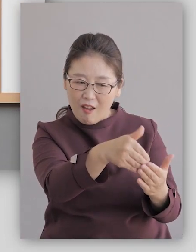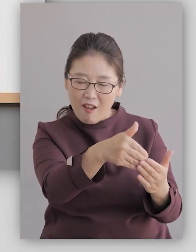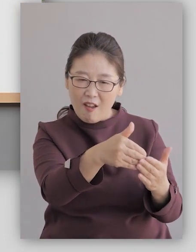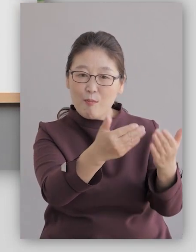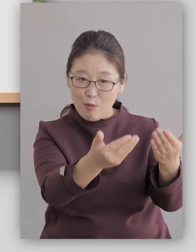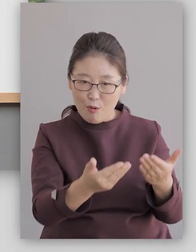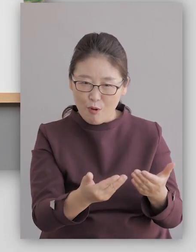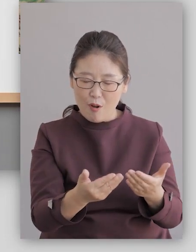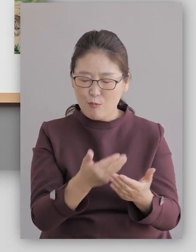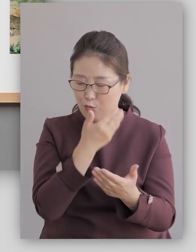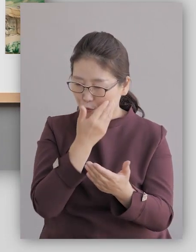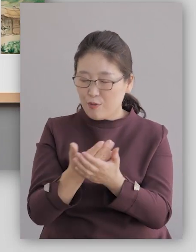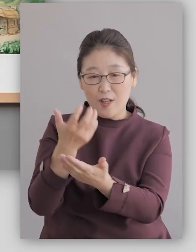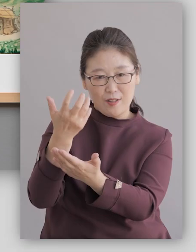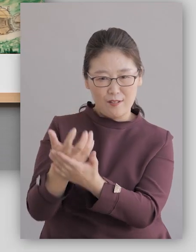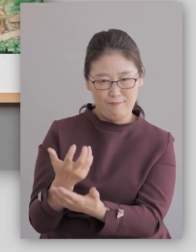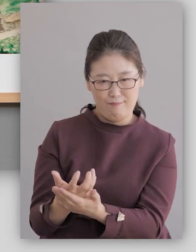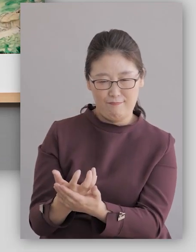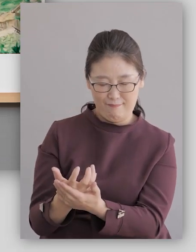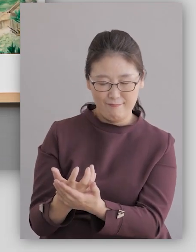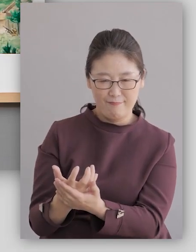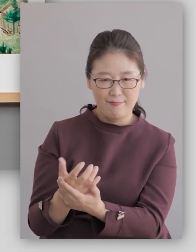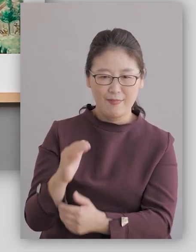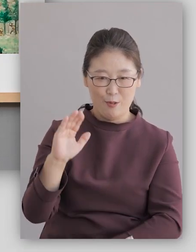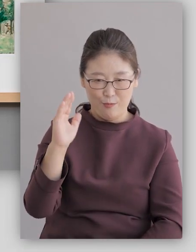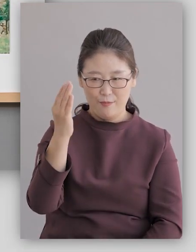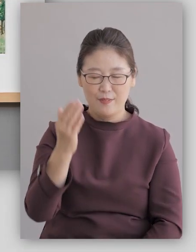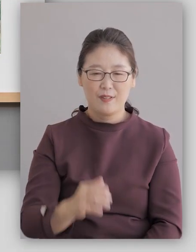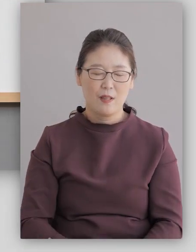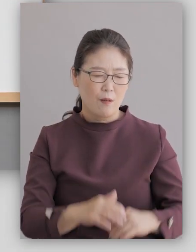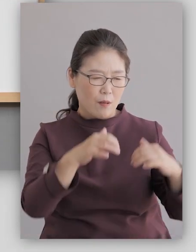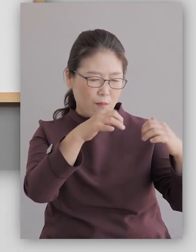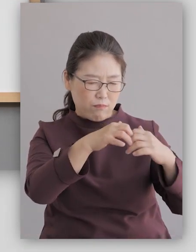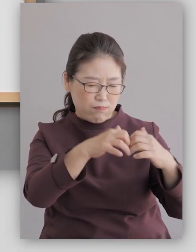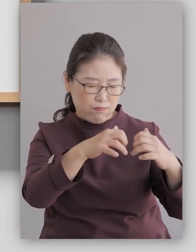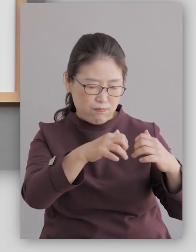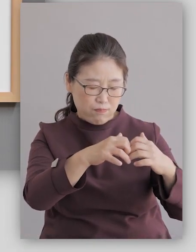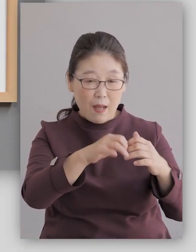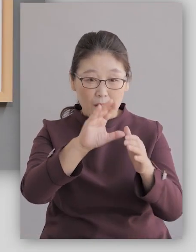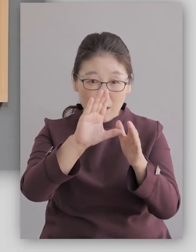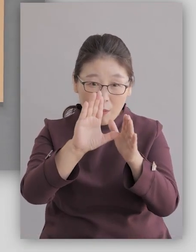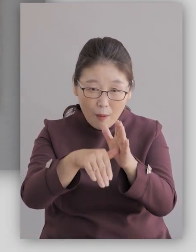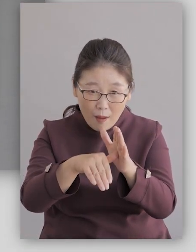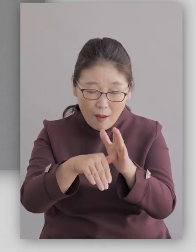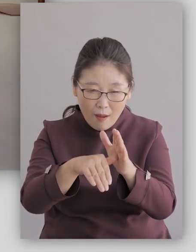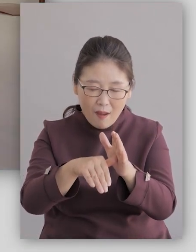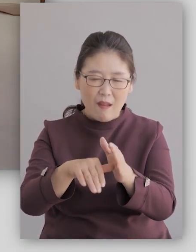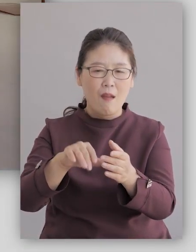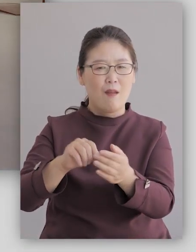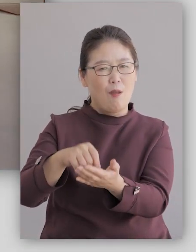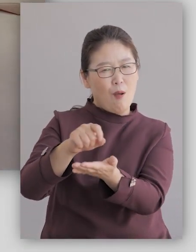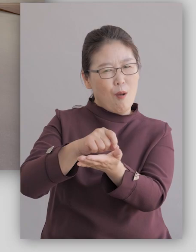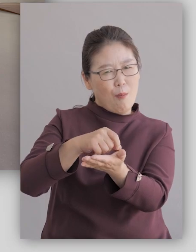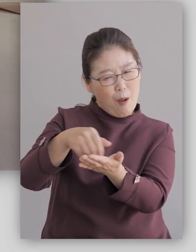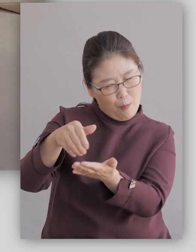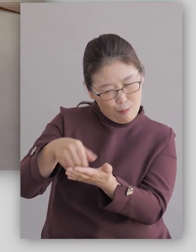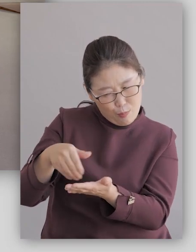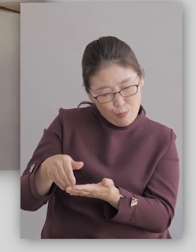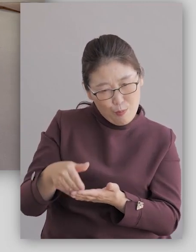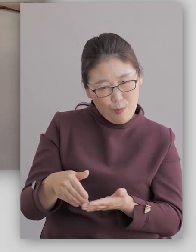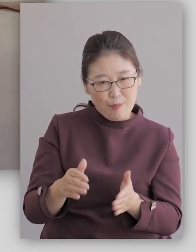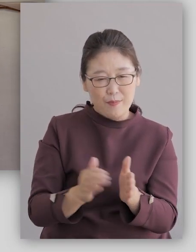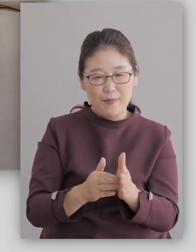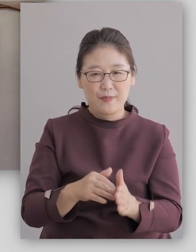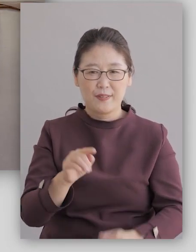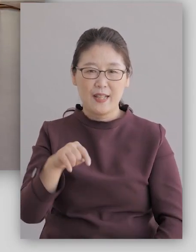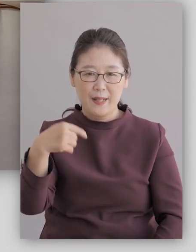소중한 자료이자 작품으로 해서 이렇게 전쟁 시기를 생생하게 기록하게 되었습니다. 이 섹션의 특징은